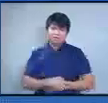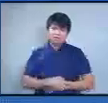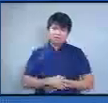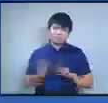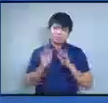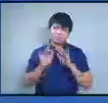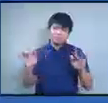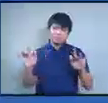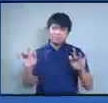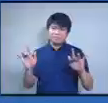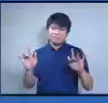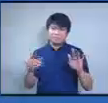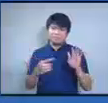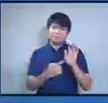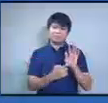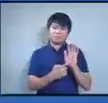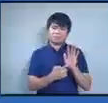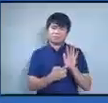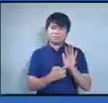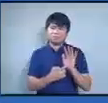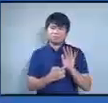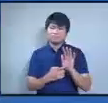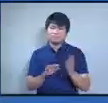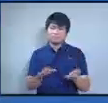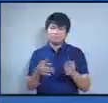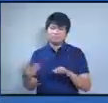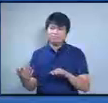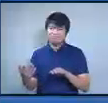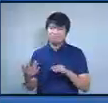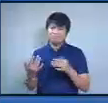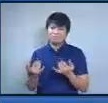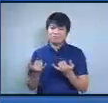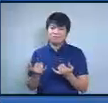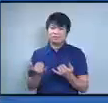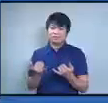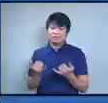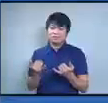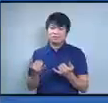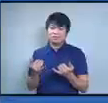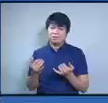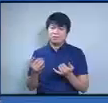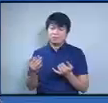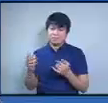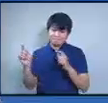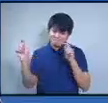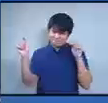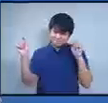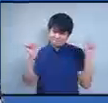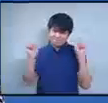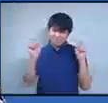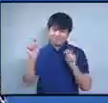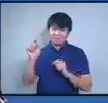At wala pa rin na itatalang casualty sa mga sandaling ito sa pananalasa naman ng bagyong Tisoy sa